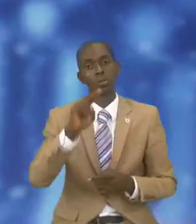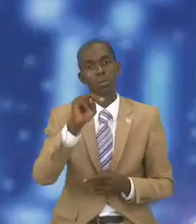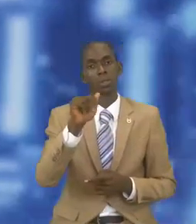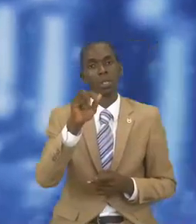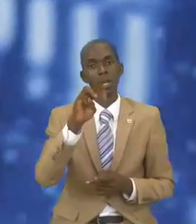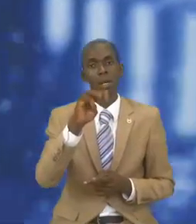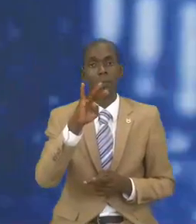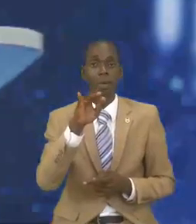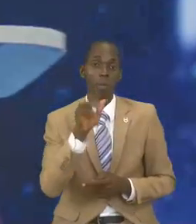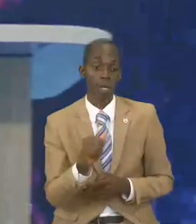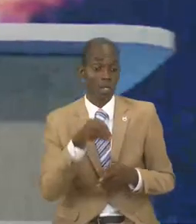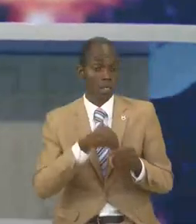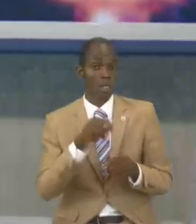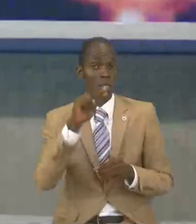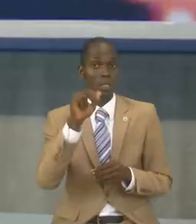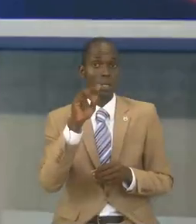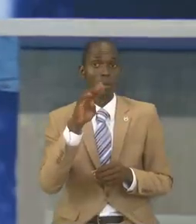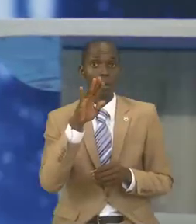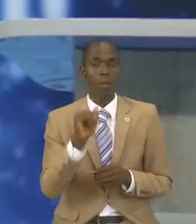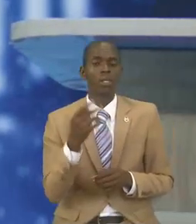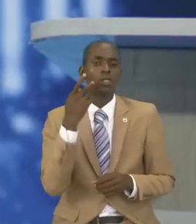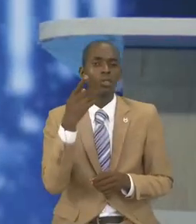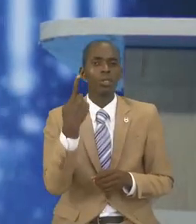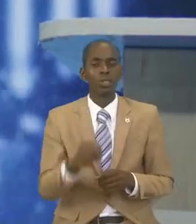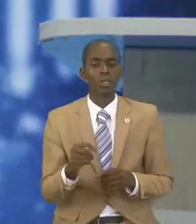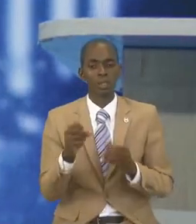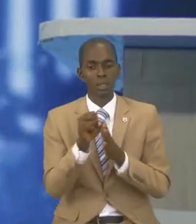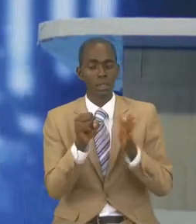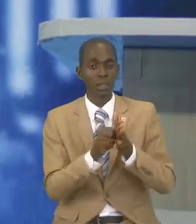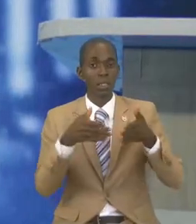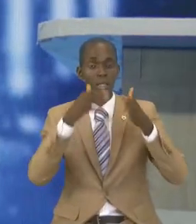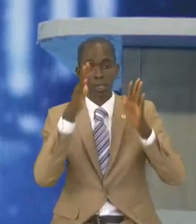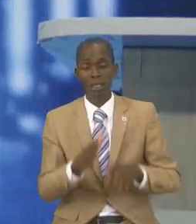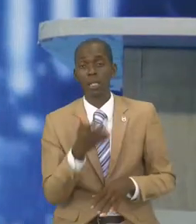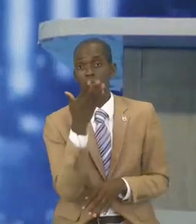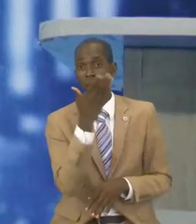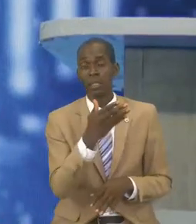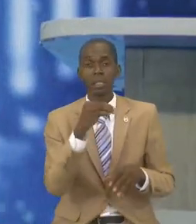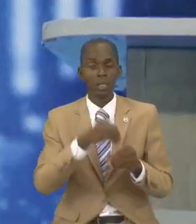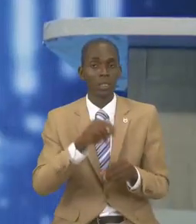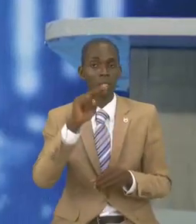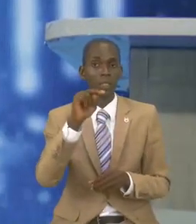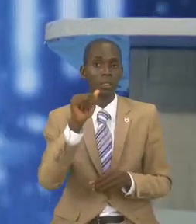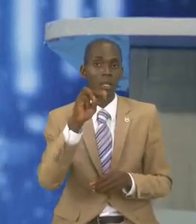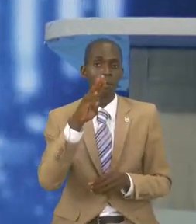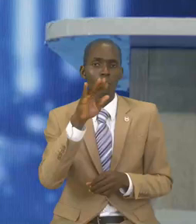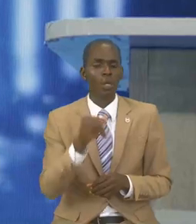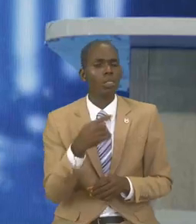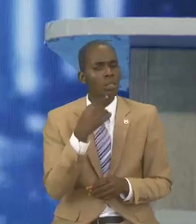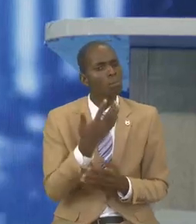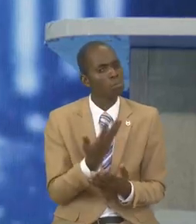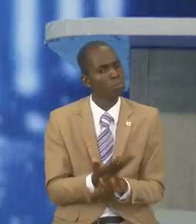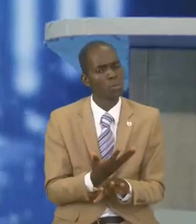Namibie. Et comme ils étaient là-bas, ils ont vu notre pasteur là-bas en Namibie. Et ils disaient, oh, s'il vous